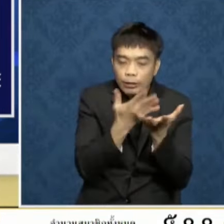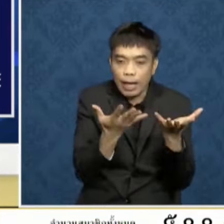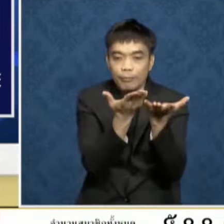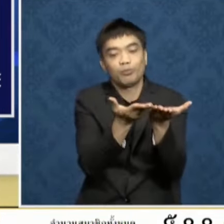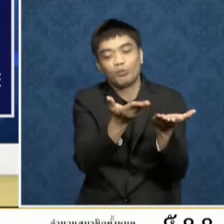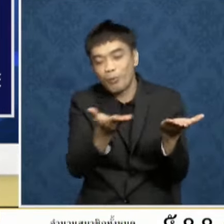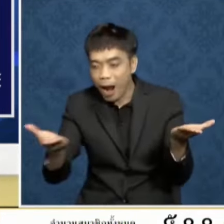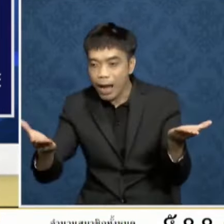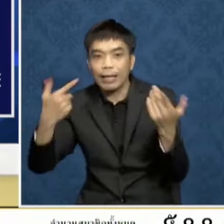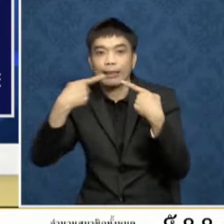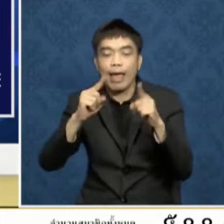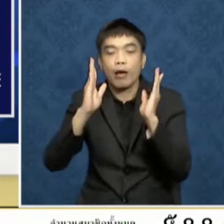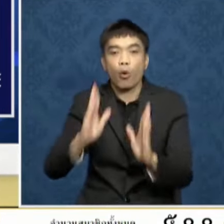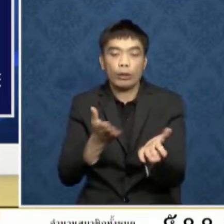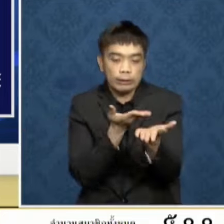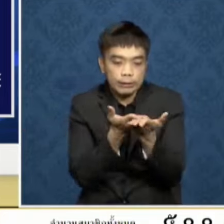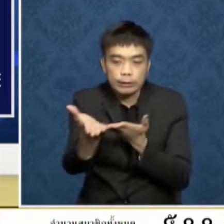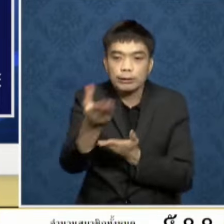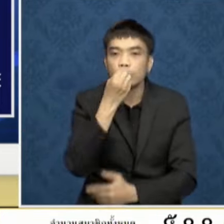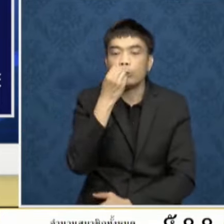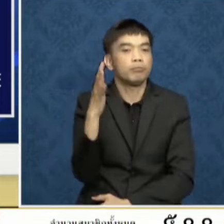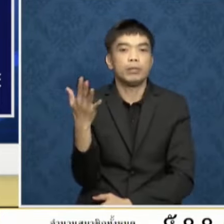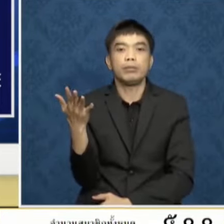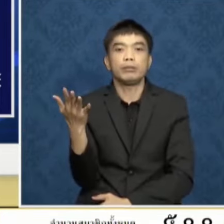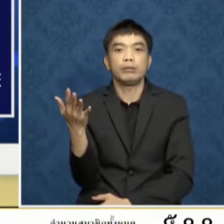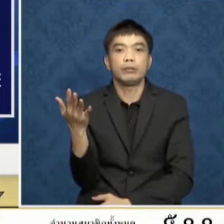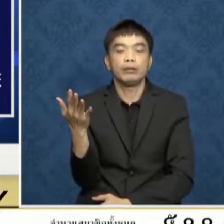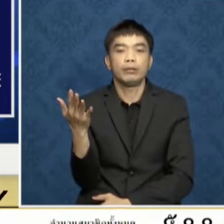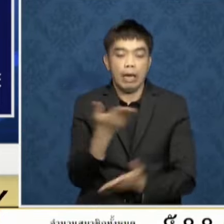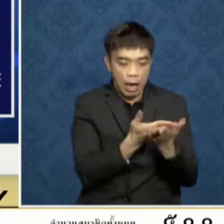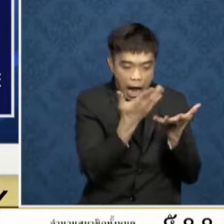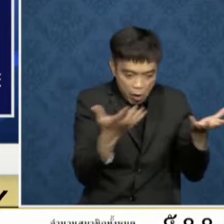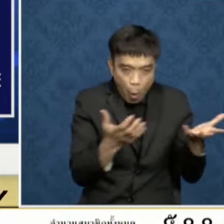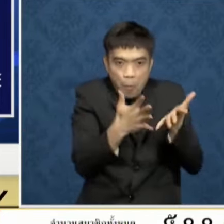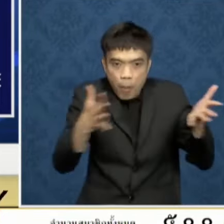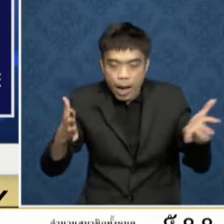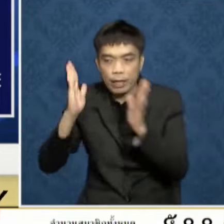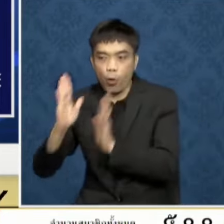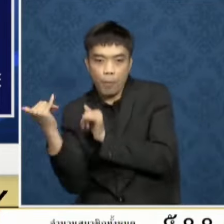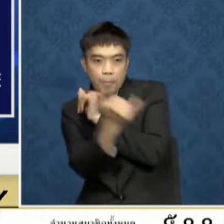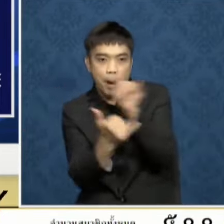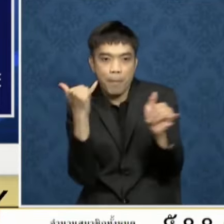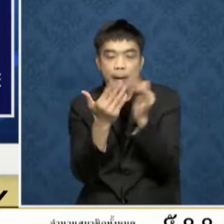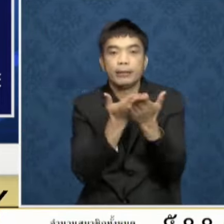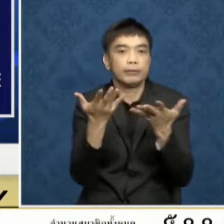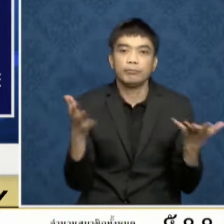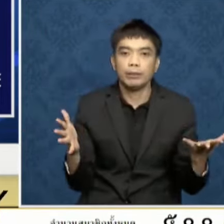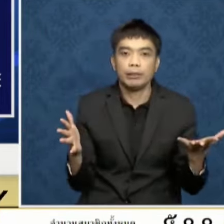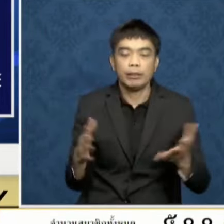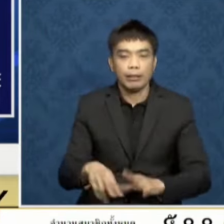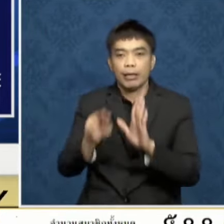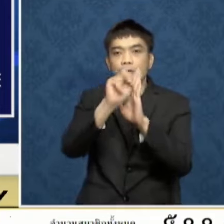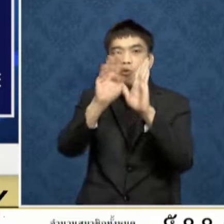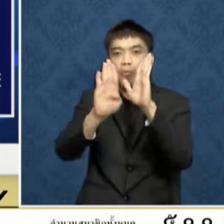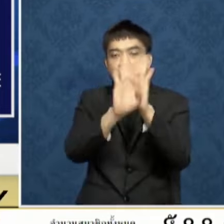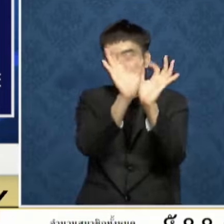อีกสิ่งหนึงค่ะที่เป็นประเด็นที่น่ากังวลค่ะก็คืองบประมาณที่ไม่ระบุว่าจะพัฒนาด้านใดนะคะด้วยนโยบายเรือ